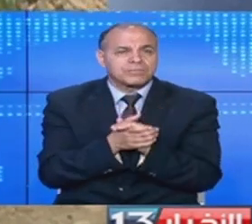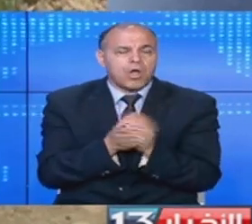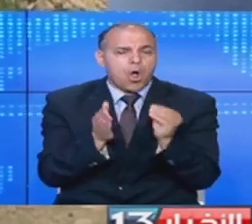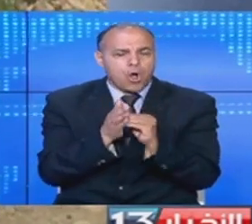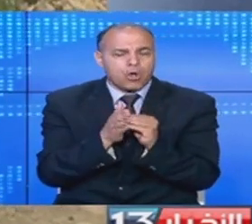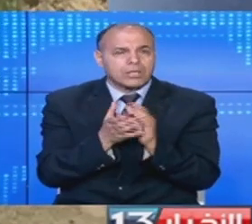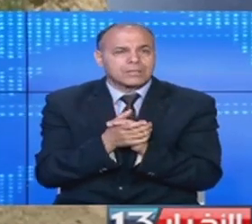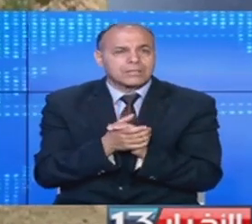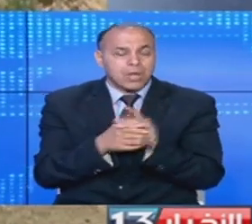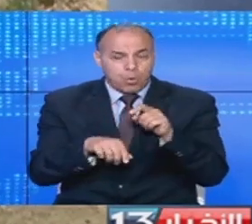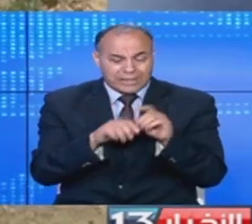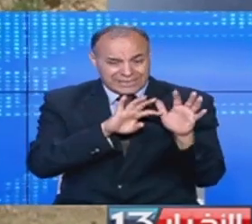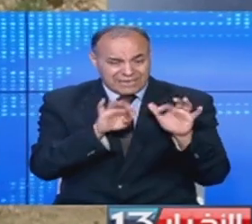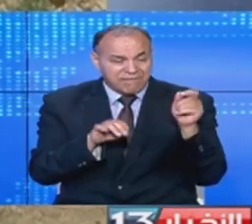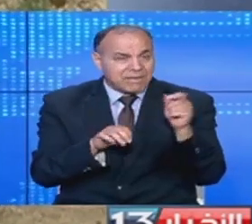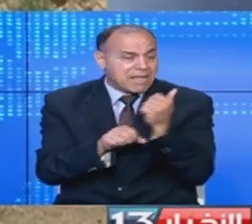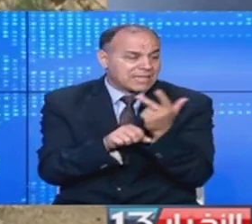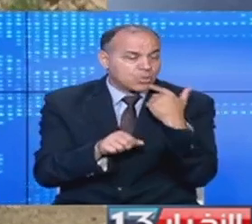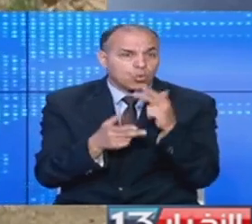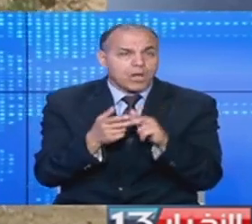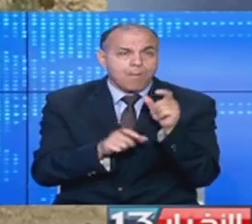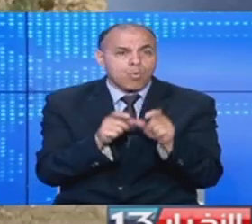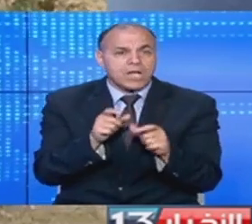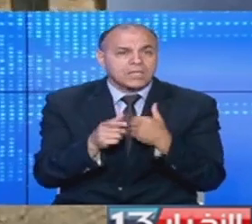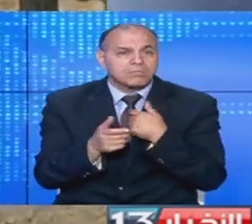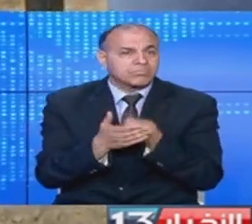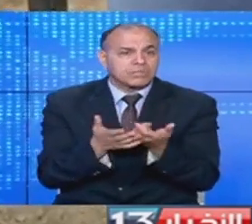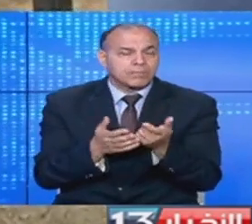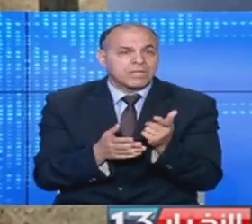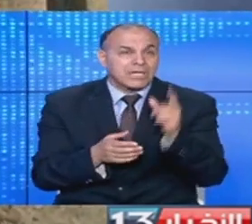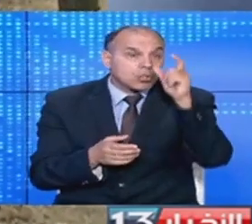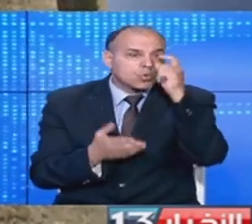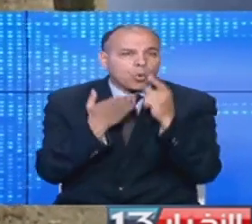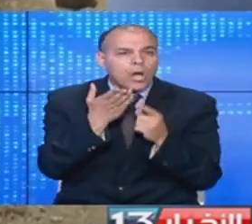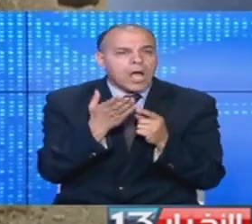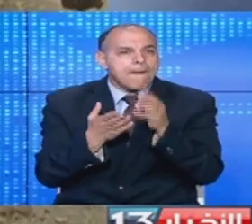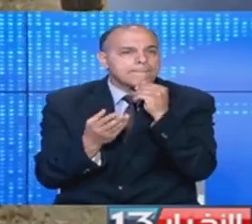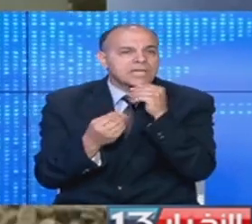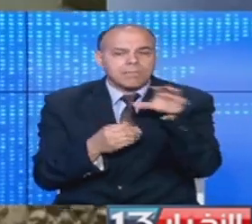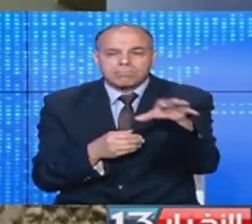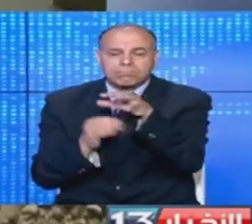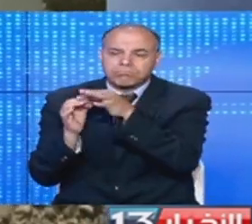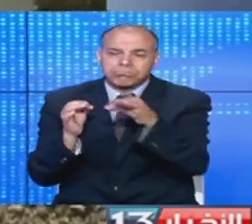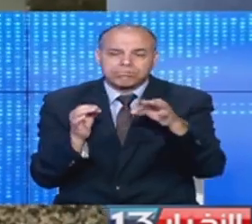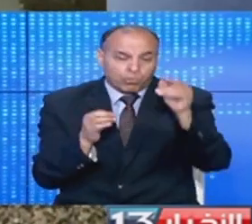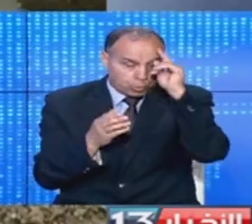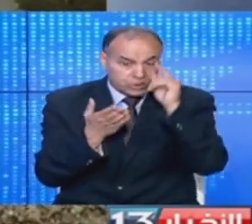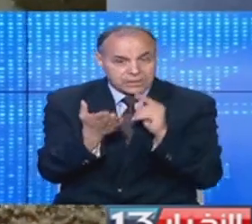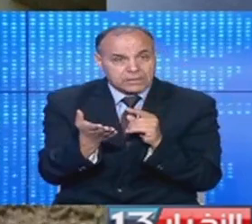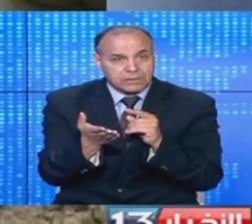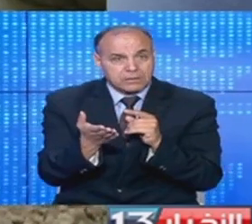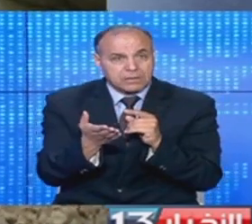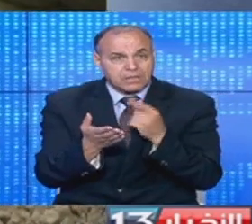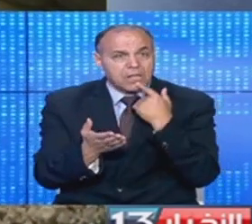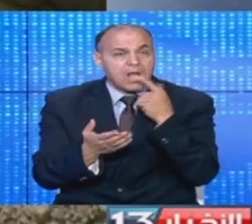متكررة. نجم نقول 90% من ثلاث سنوات هذا المواطن ما تمتعش فيهم بالماء. هي صورة لعدد من المناطق الريفية في بلادنا